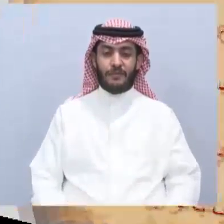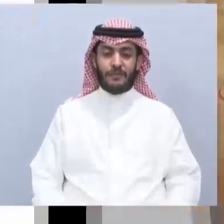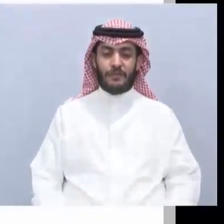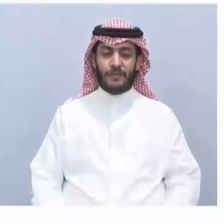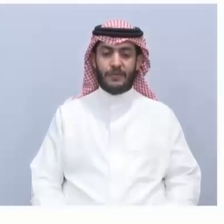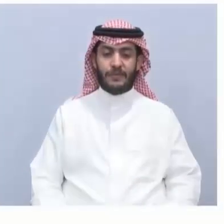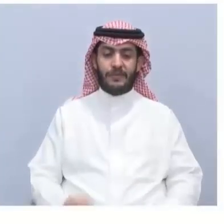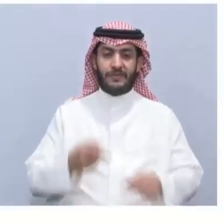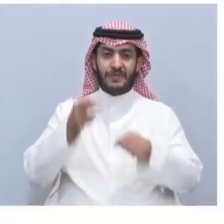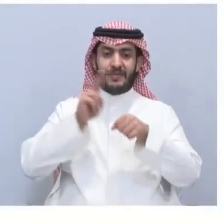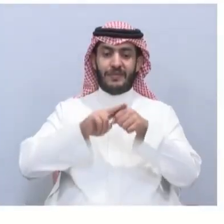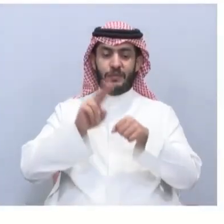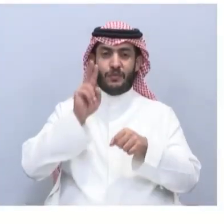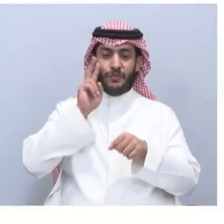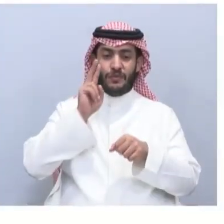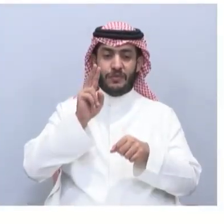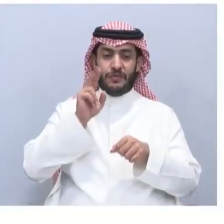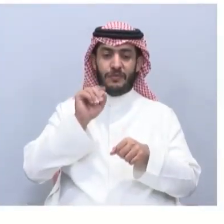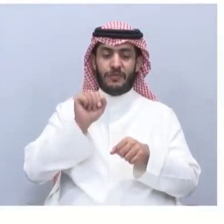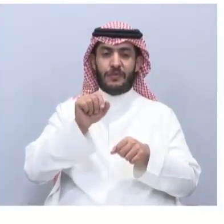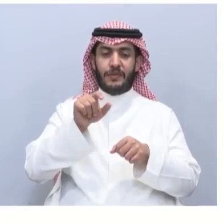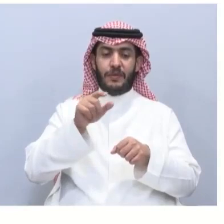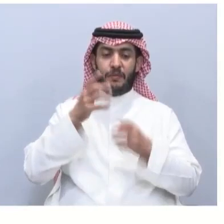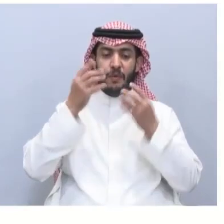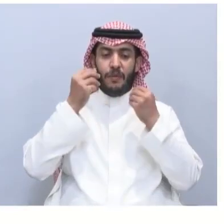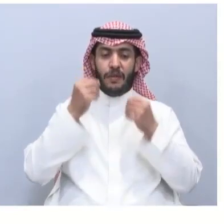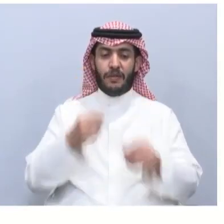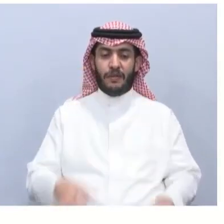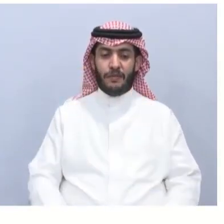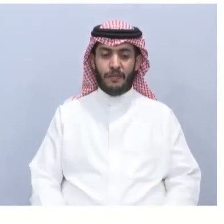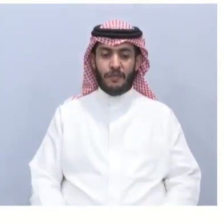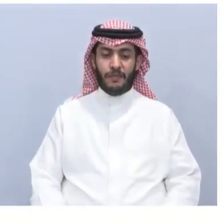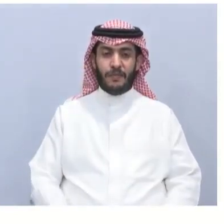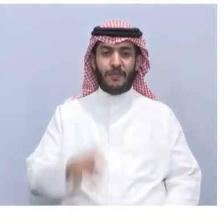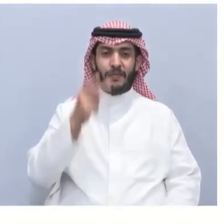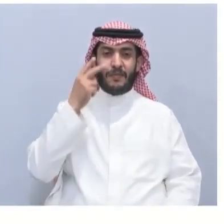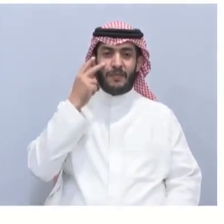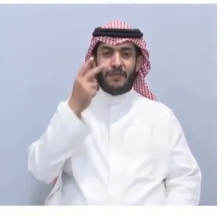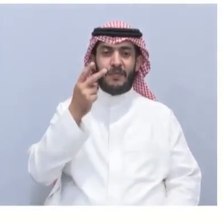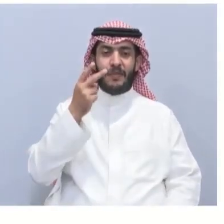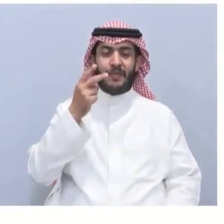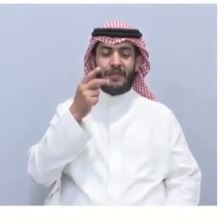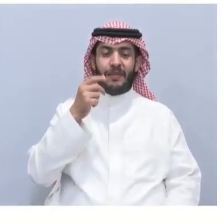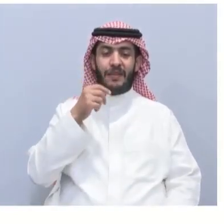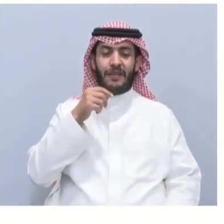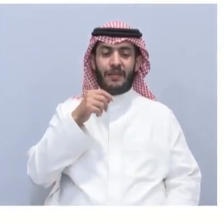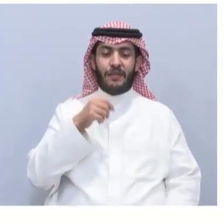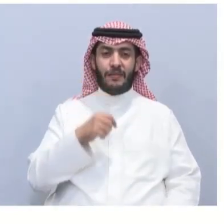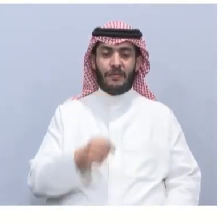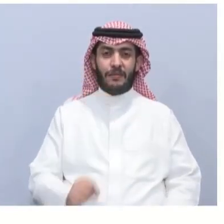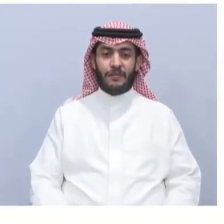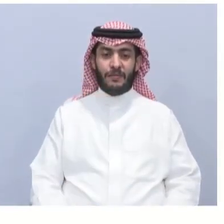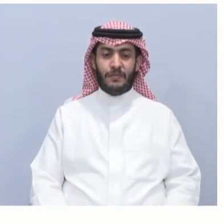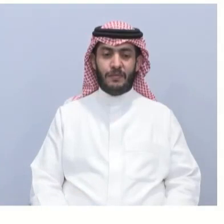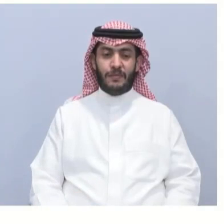فتعالوا نتاكد من ضبطنا لتلك المعلومات كما تشاهدون هنا هنا